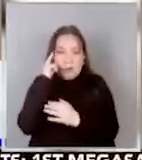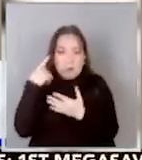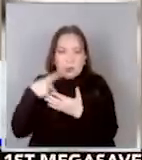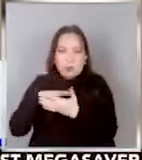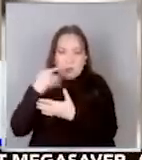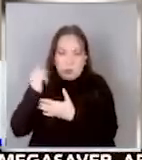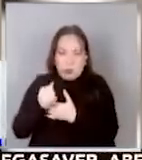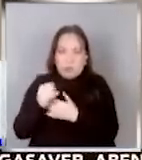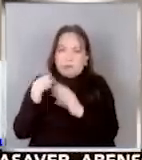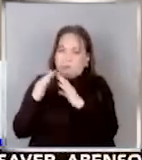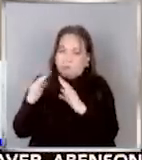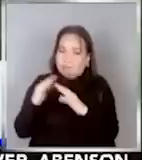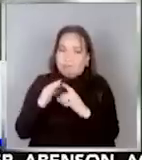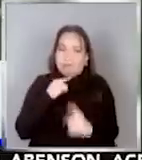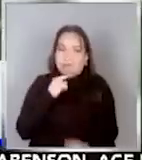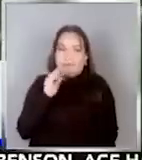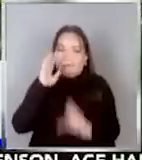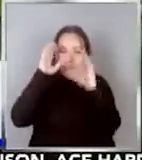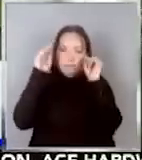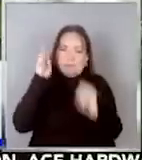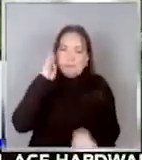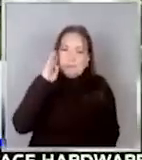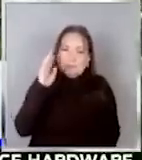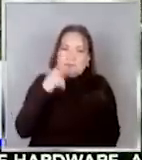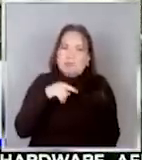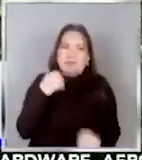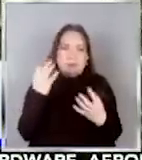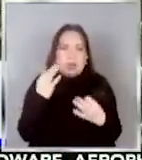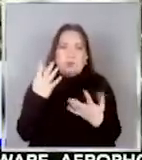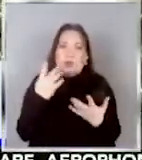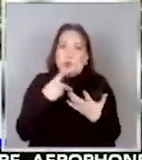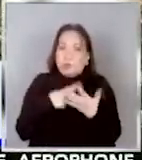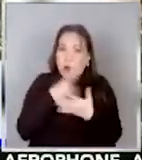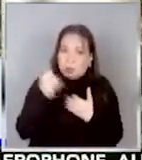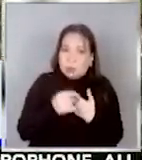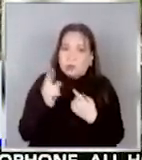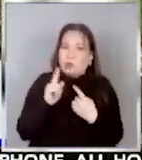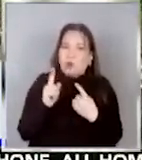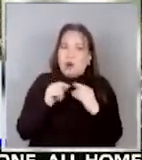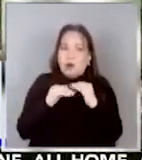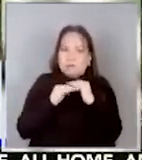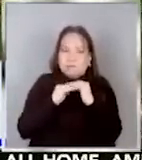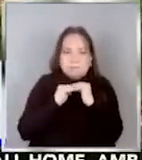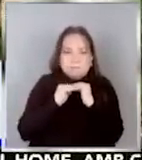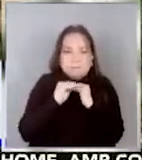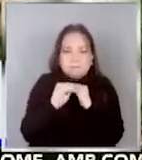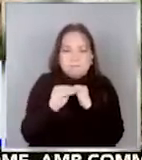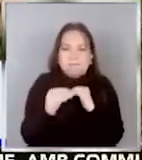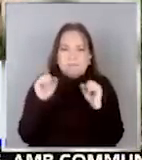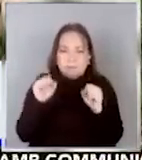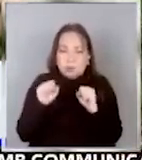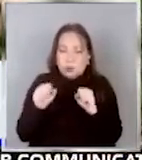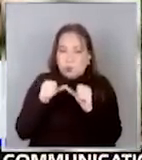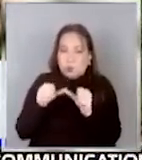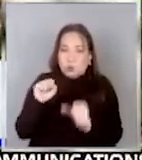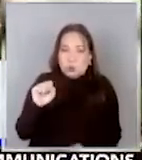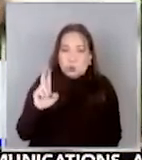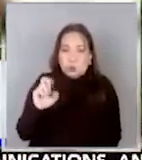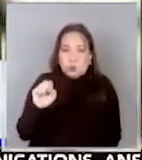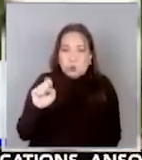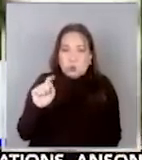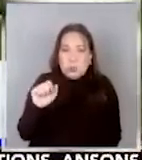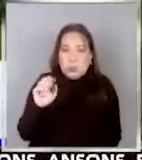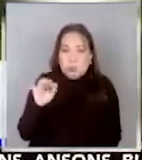mga problema ng mga ganitong proyekto ang sustainability o yung pangmatagalang kakayahan na mabayaran ang huhulugan sa